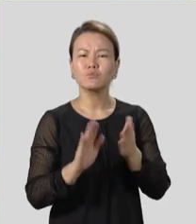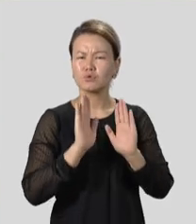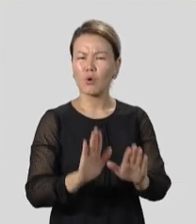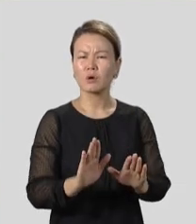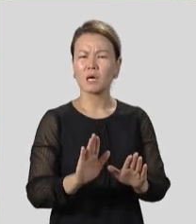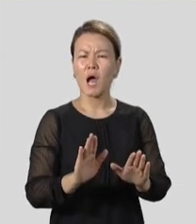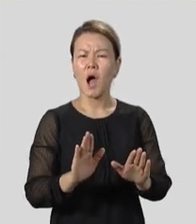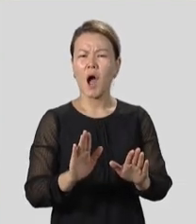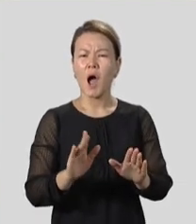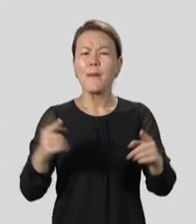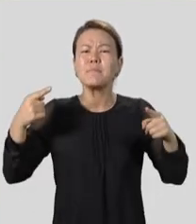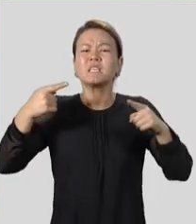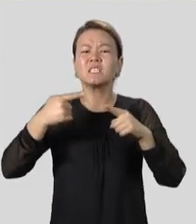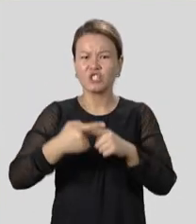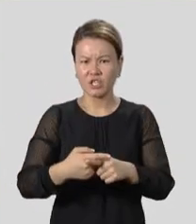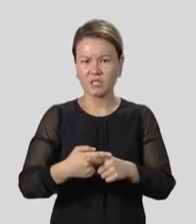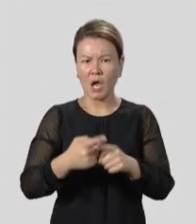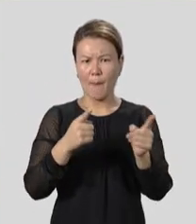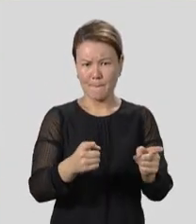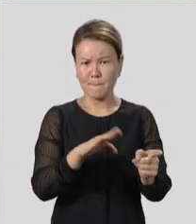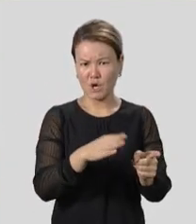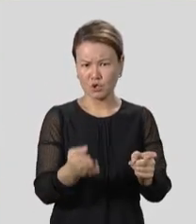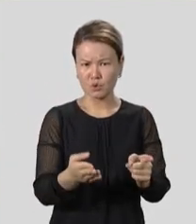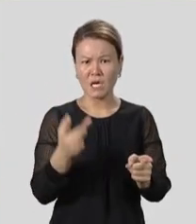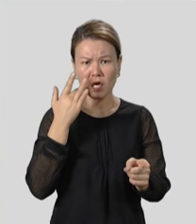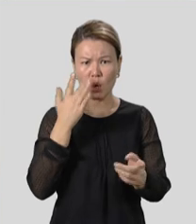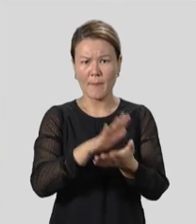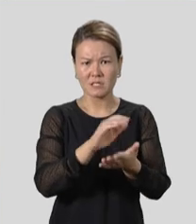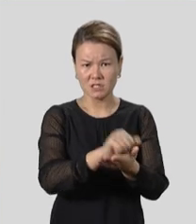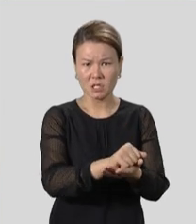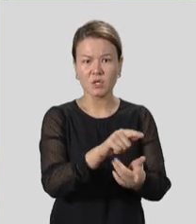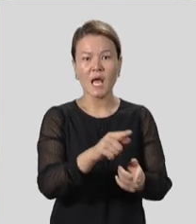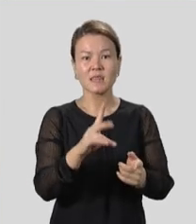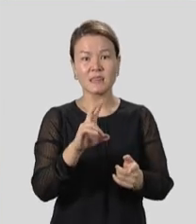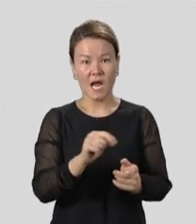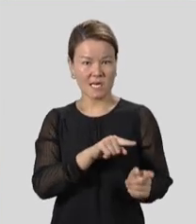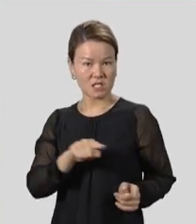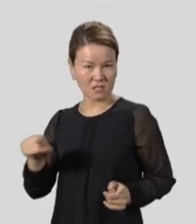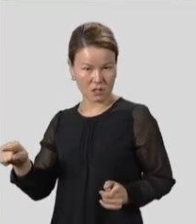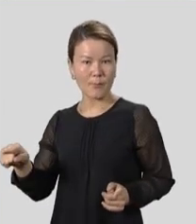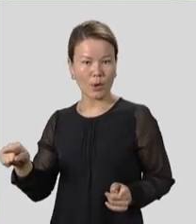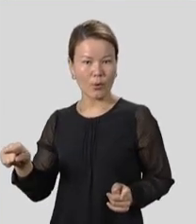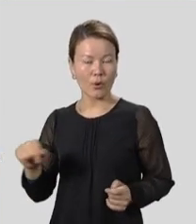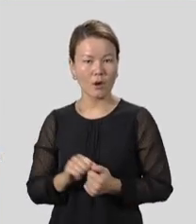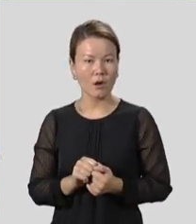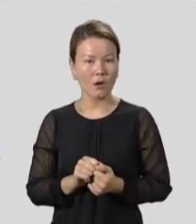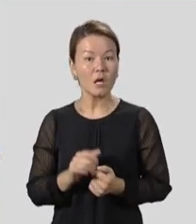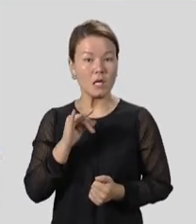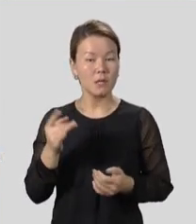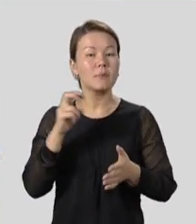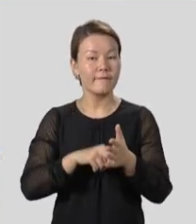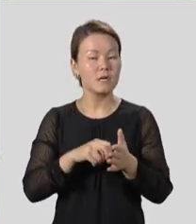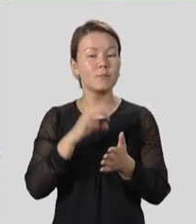только пересечение промежутков по обозначению на координатной прямой. И